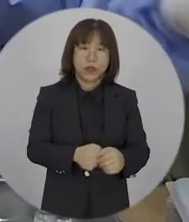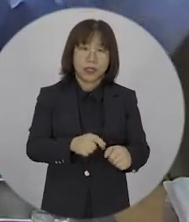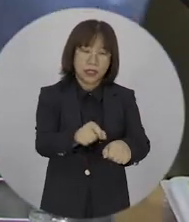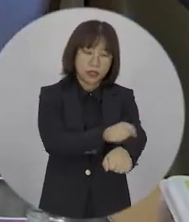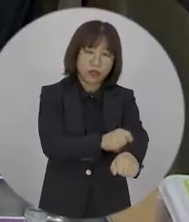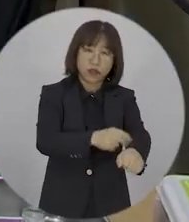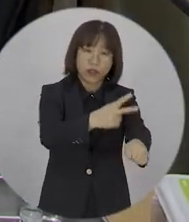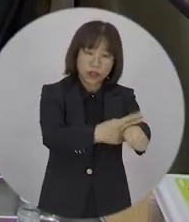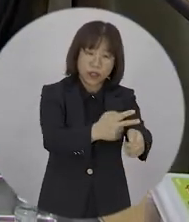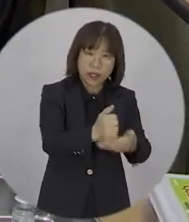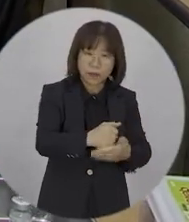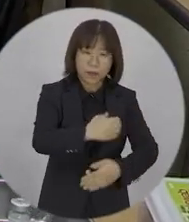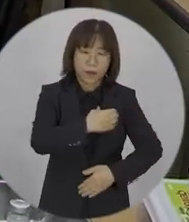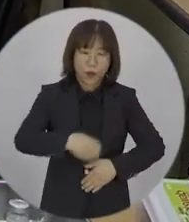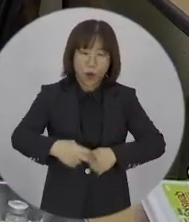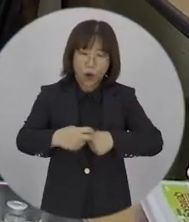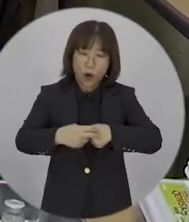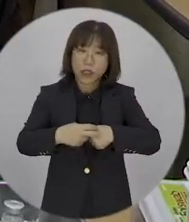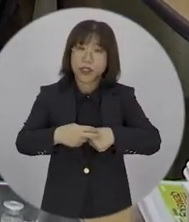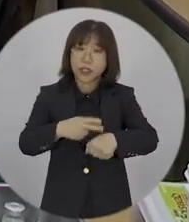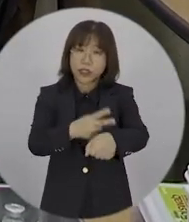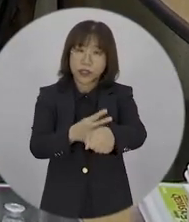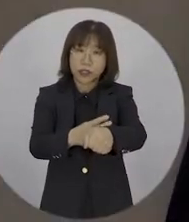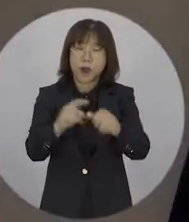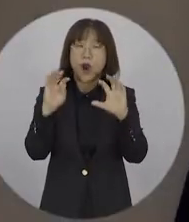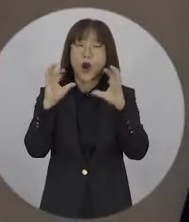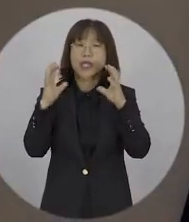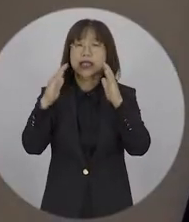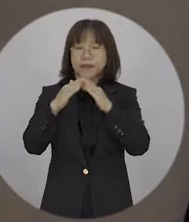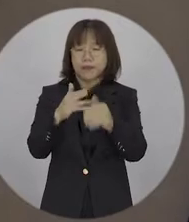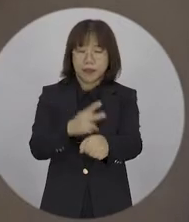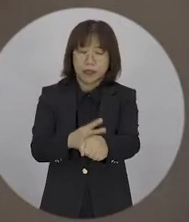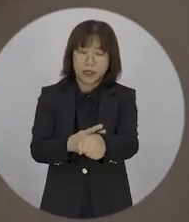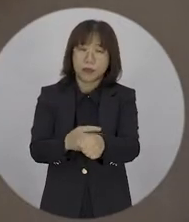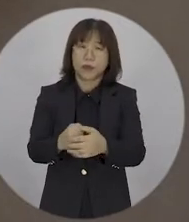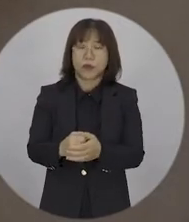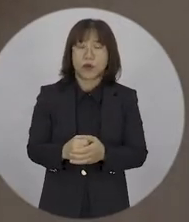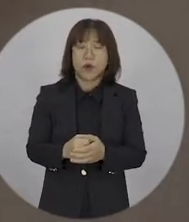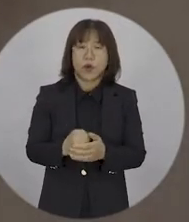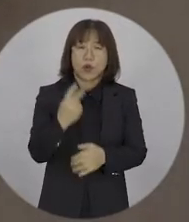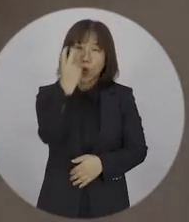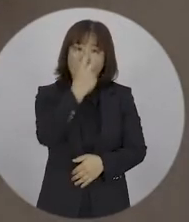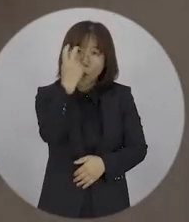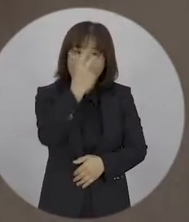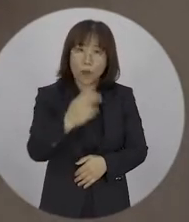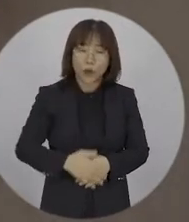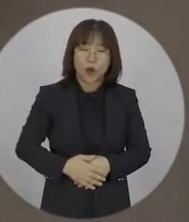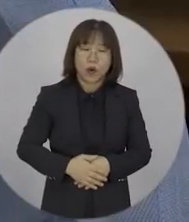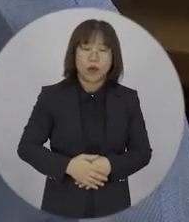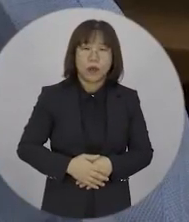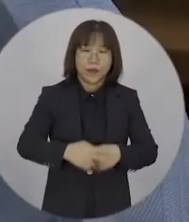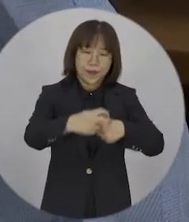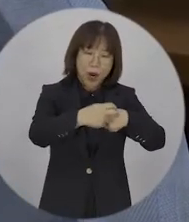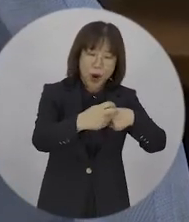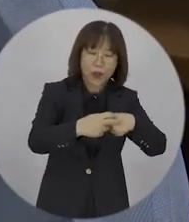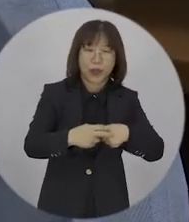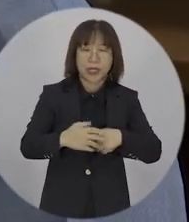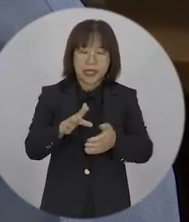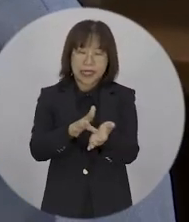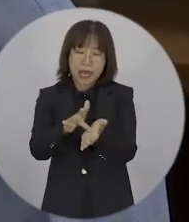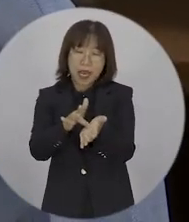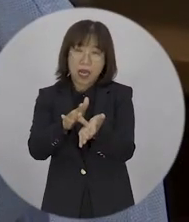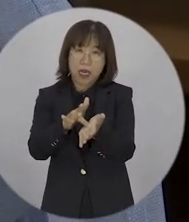보육 보건교사 와 어린이집 간호인력 돌봄 종사자 의원급 의료기관과 약국 종사자 등